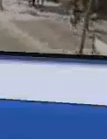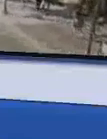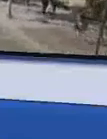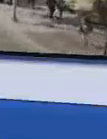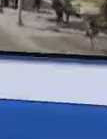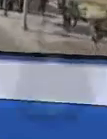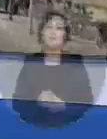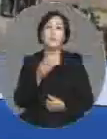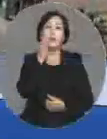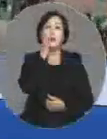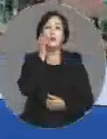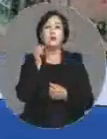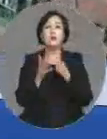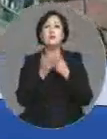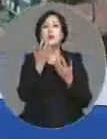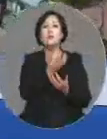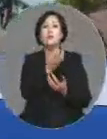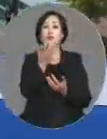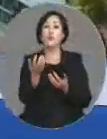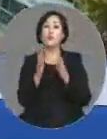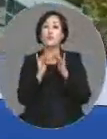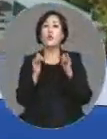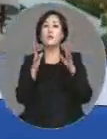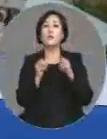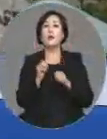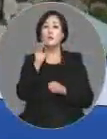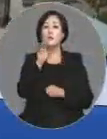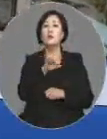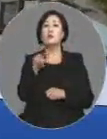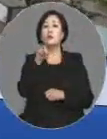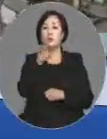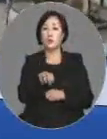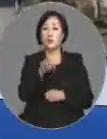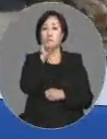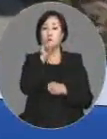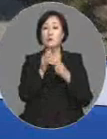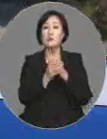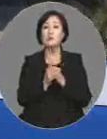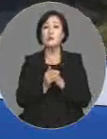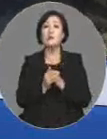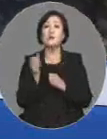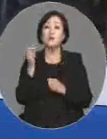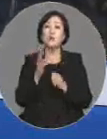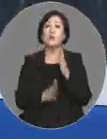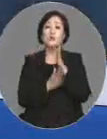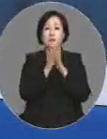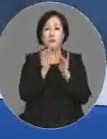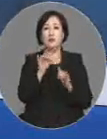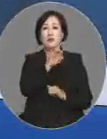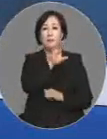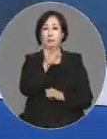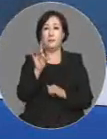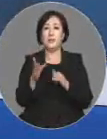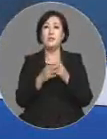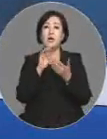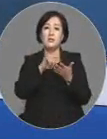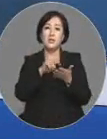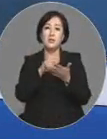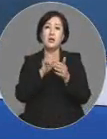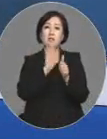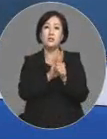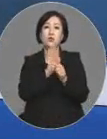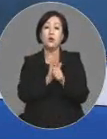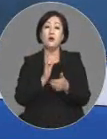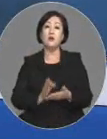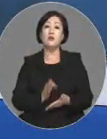울산에서 유동인구가 가장 많은 지역은 어디일까요 또 시민들은 젤 1집 원금을 주로 어디에